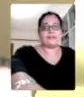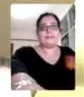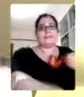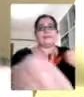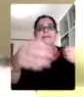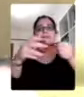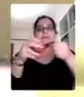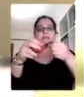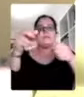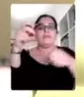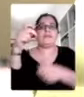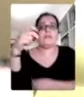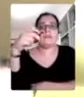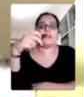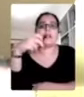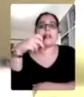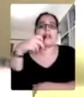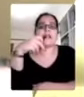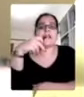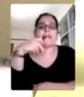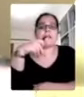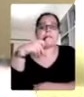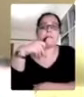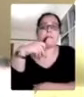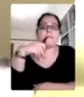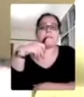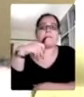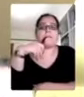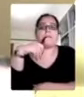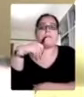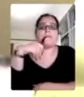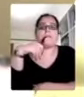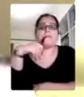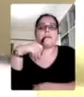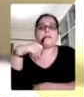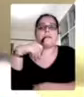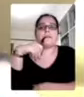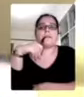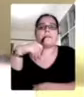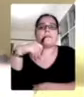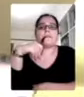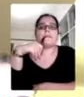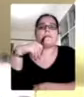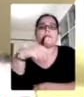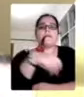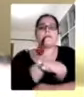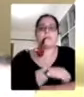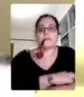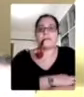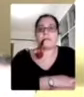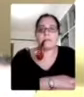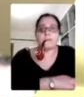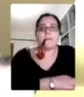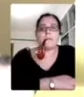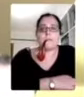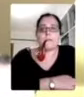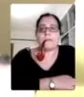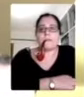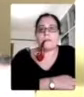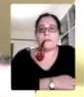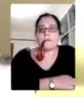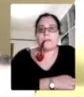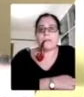filtreli pipolar hakkında ne düşünüyorsunuz diye soruyor. Şimdi metal filtreler aslında filtre bile değil. Yani bir aparat onlar Nuh Nevi'den kalma bir teknolojinin